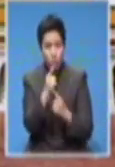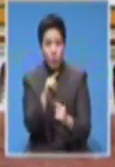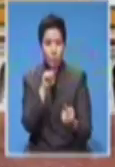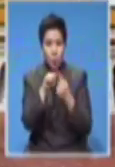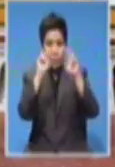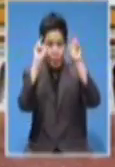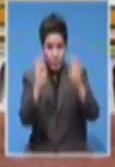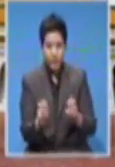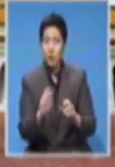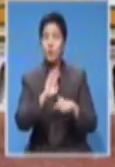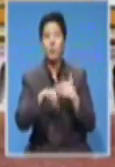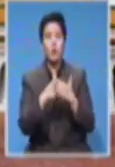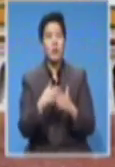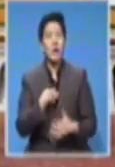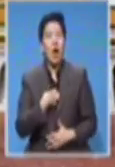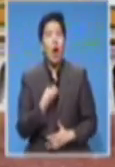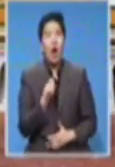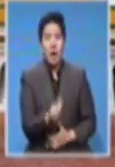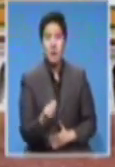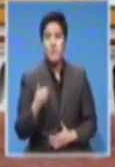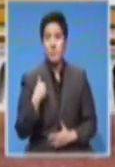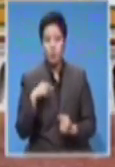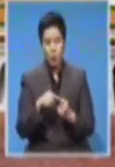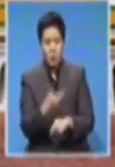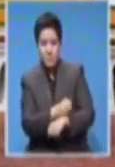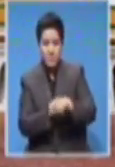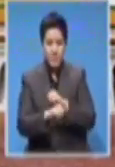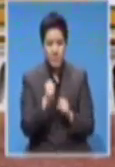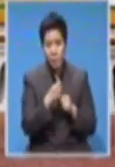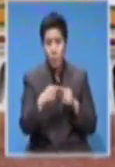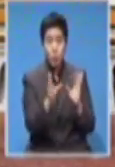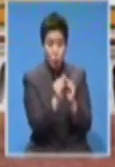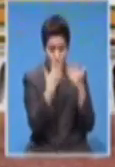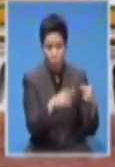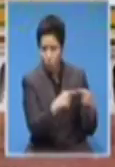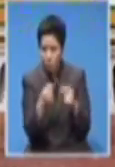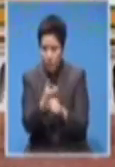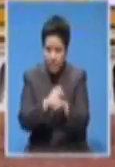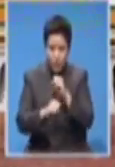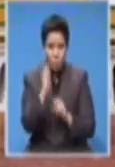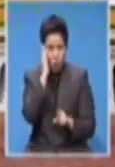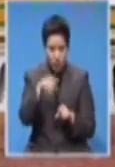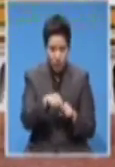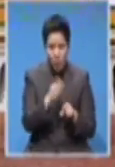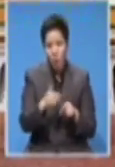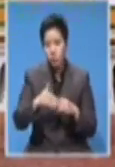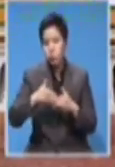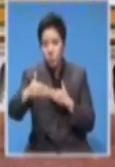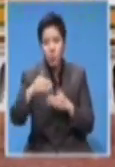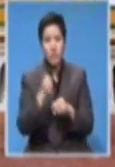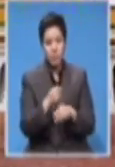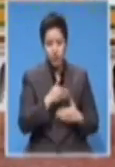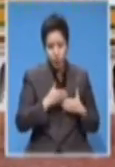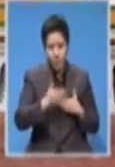ทุกประเด็นนะครับต้องการให้มันเกิดการปฏิบัติให้ได้หลังจากการประชุมไปแล้วระยะกลางจะทำยังไงระยะยาวจะทำยังไง